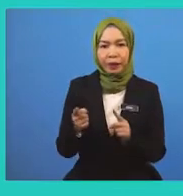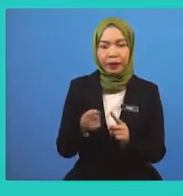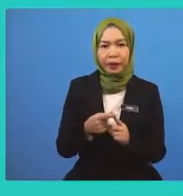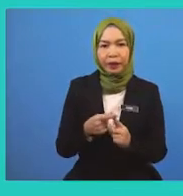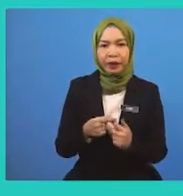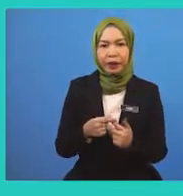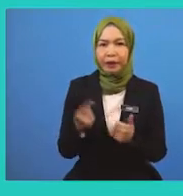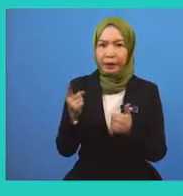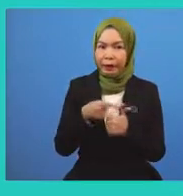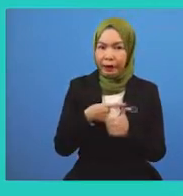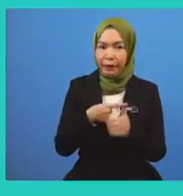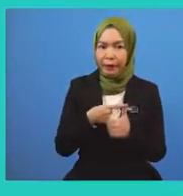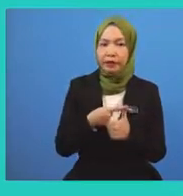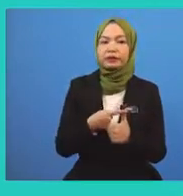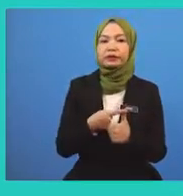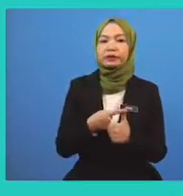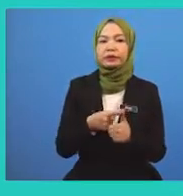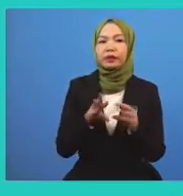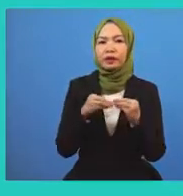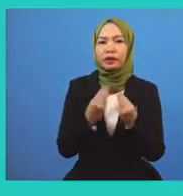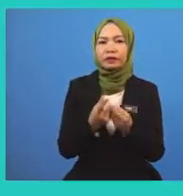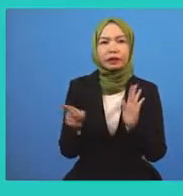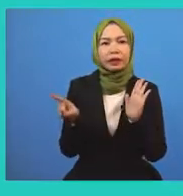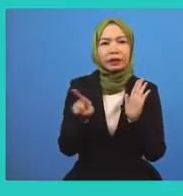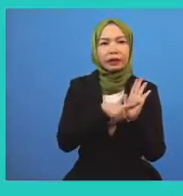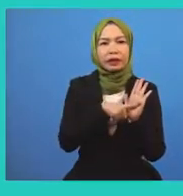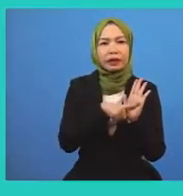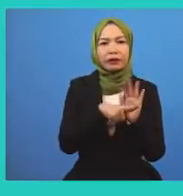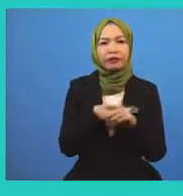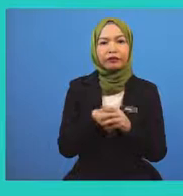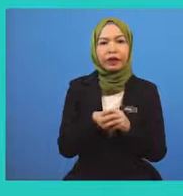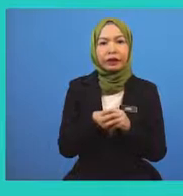Nilai negatif bagi delta H menunjukkan tindak balas ini